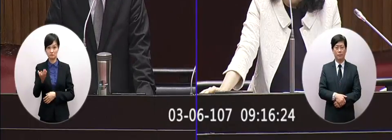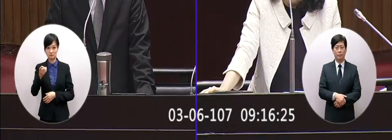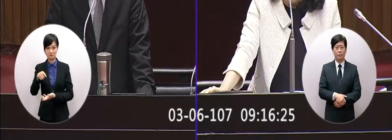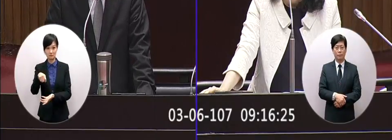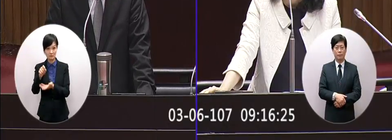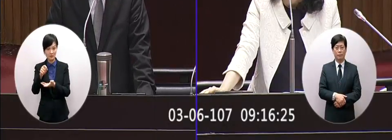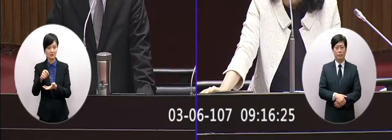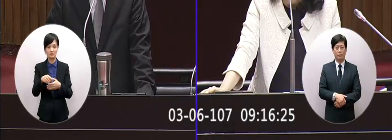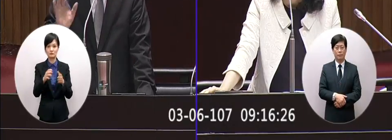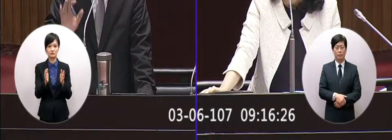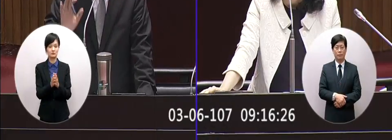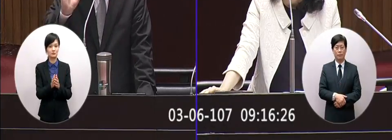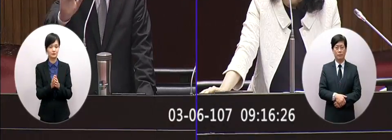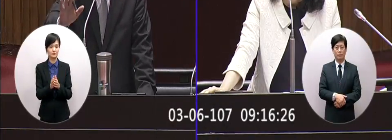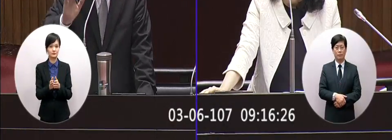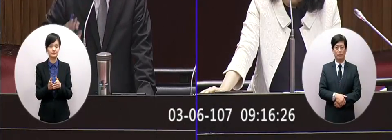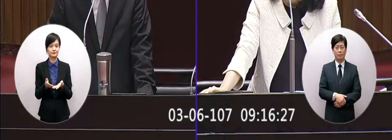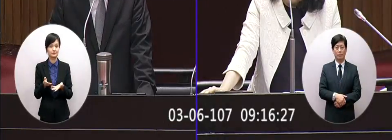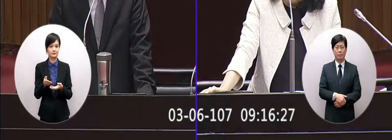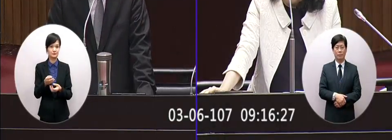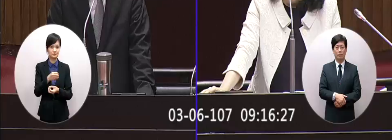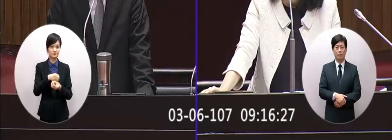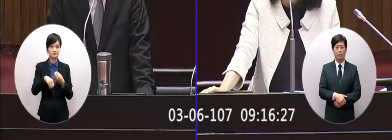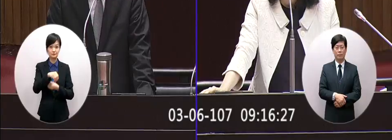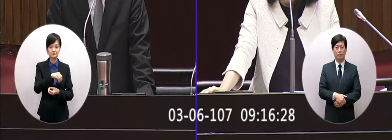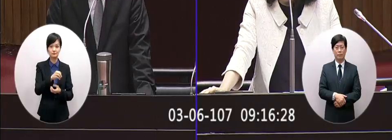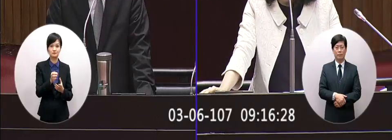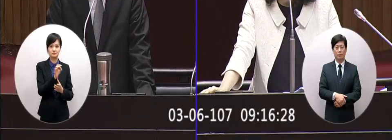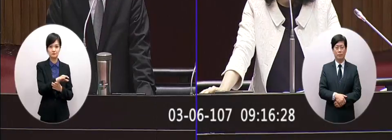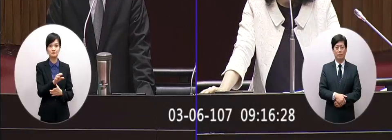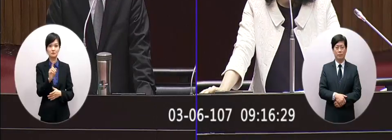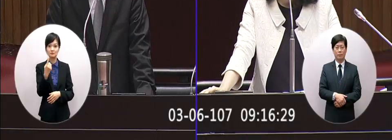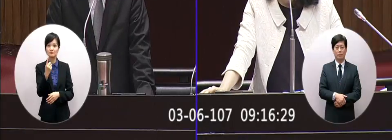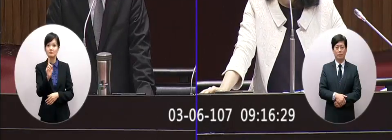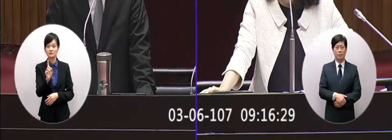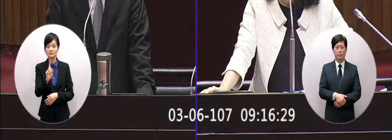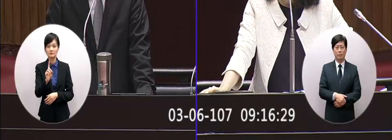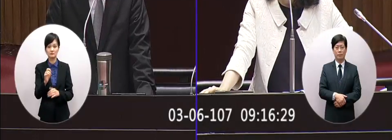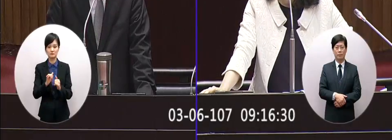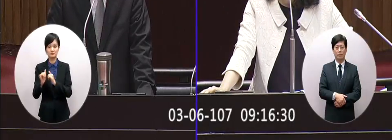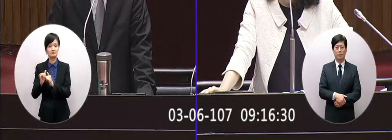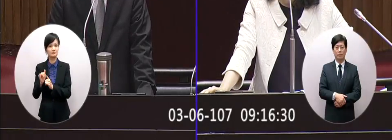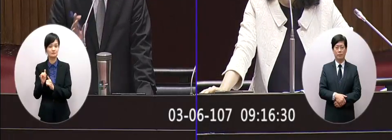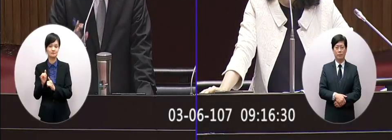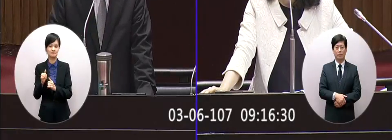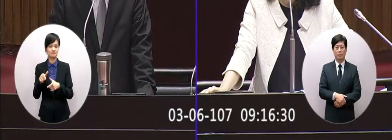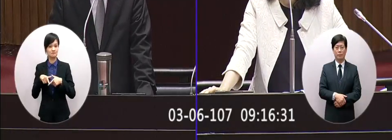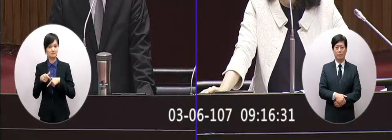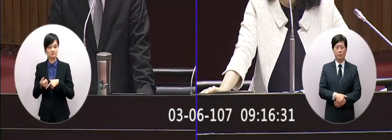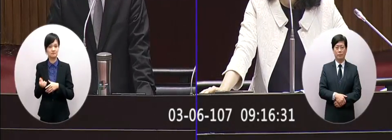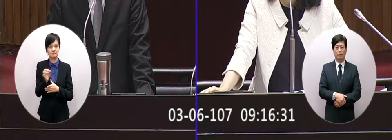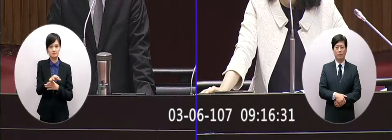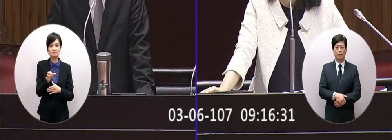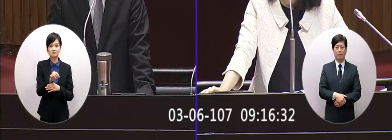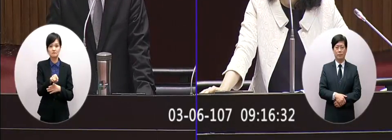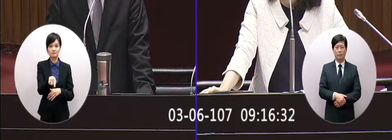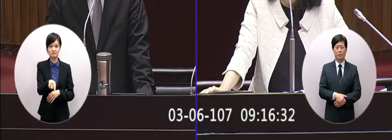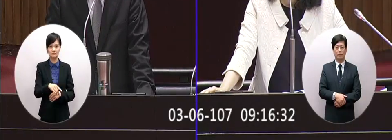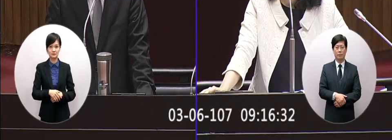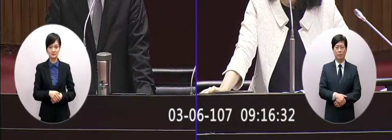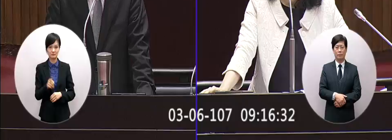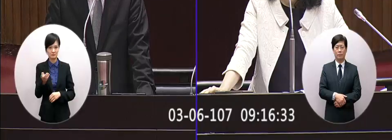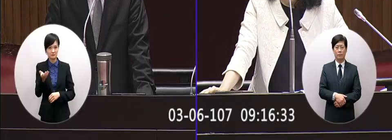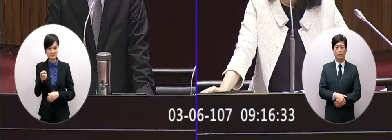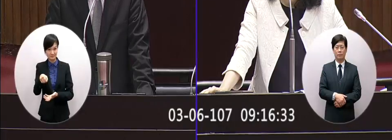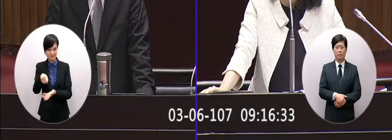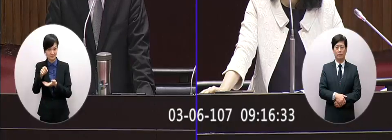善款处理， 是， 那现在我们是中央来协助花莲， 好， 那钱从哪里来是没有关系的，因为你在担心那个重建的